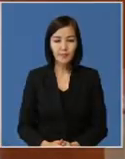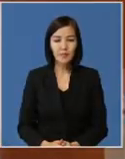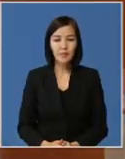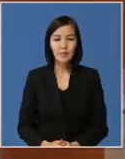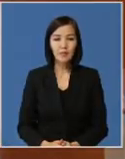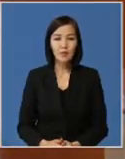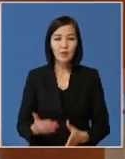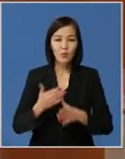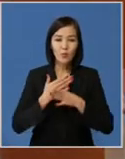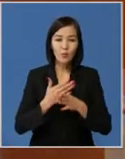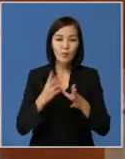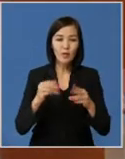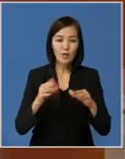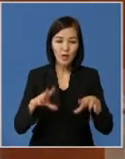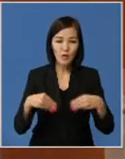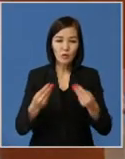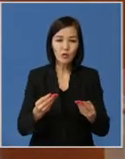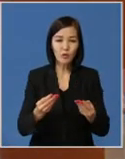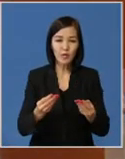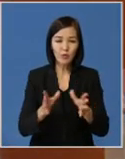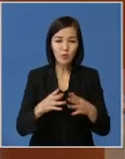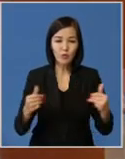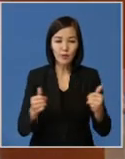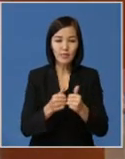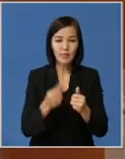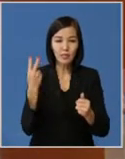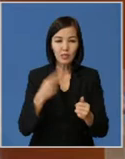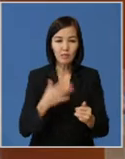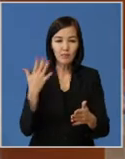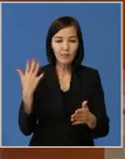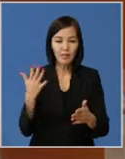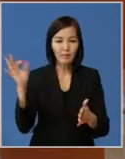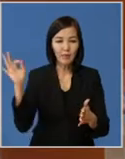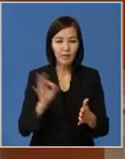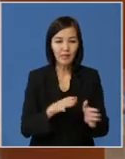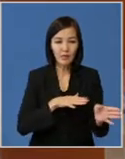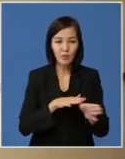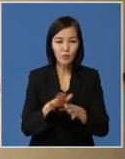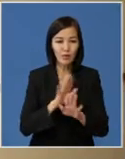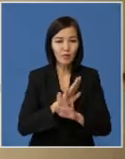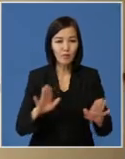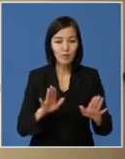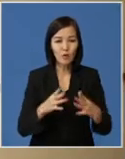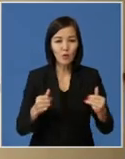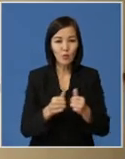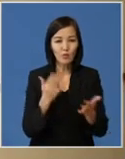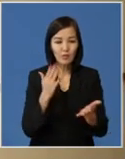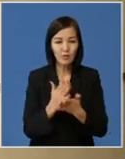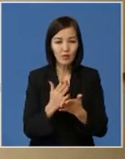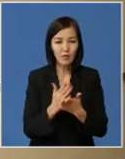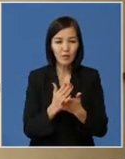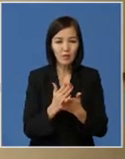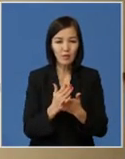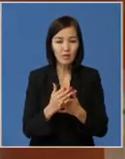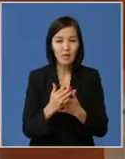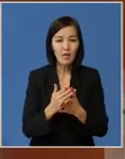Атаулы әлеуметтік көмек алушы отбасылардың құрылымында 25%-ын толық емес отбасы құрайды. Осылайша,